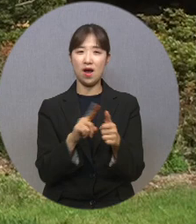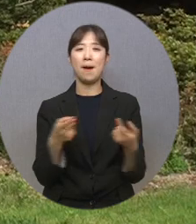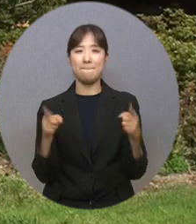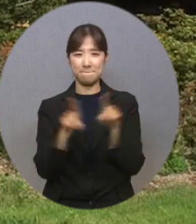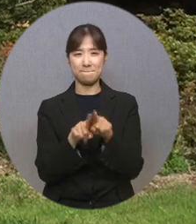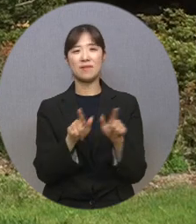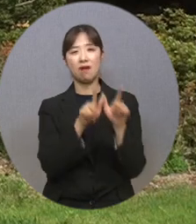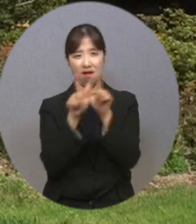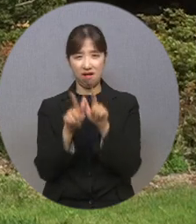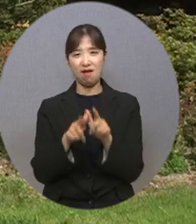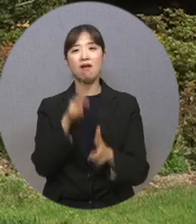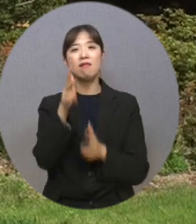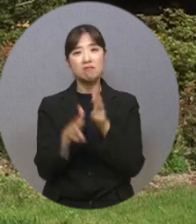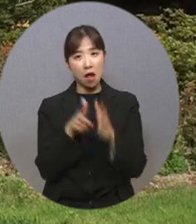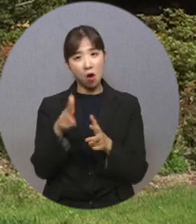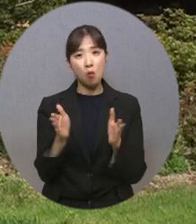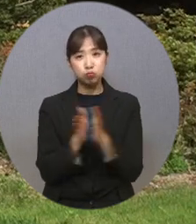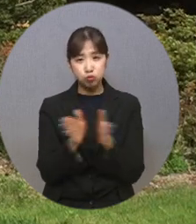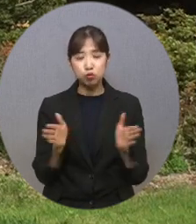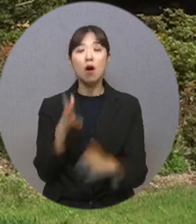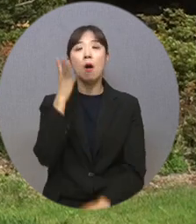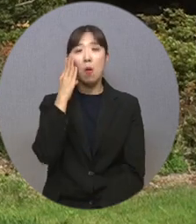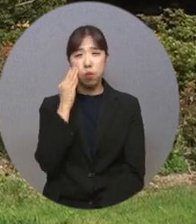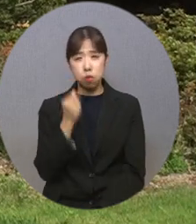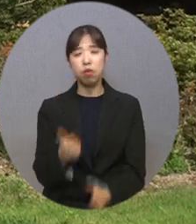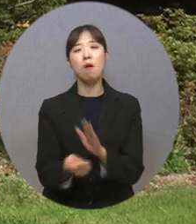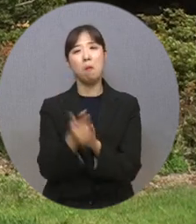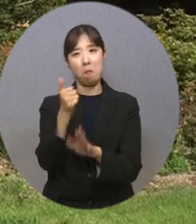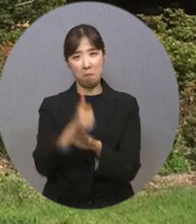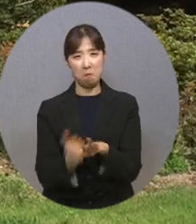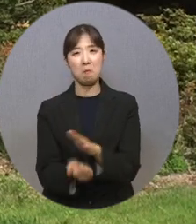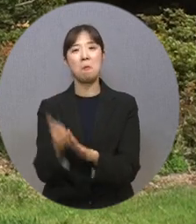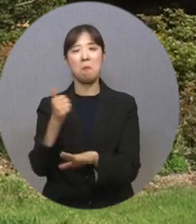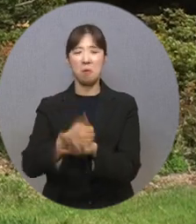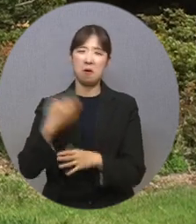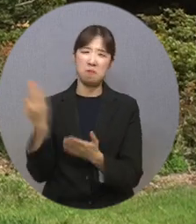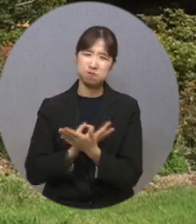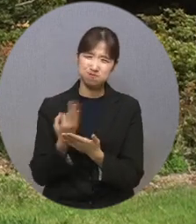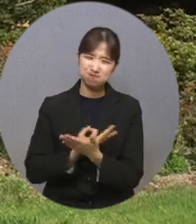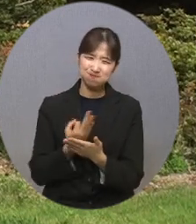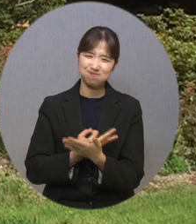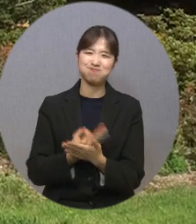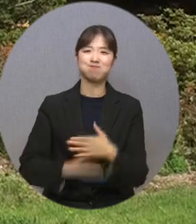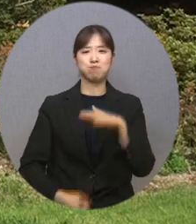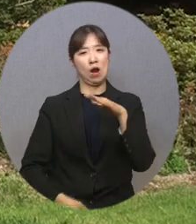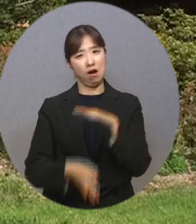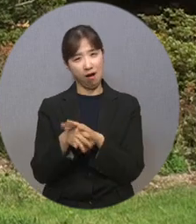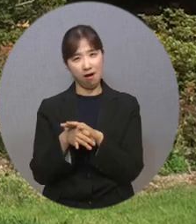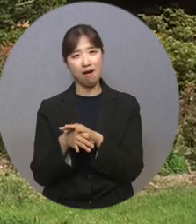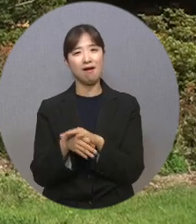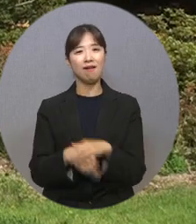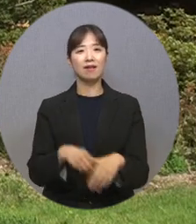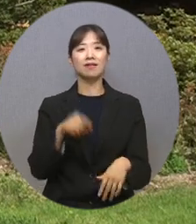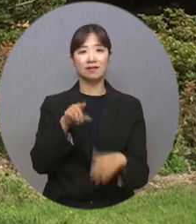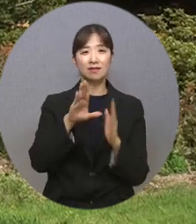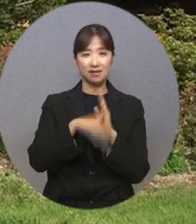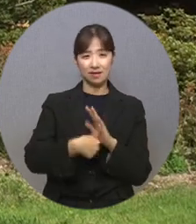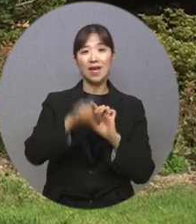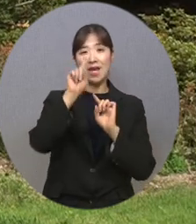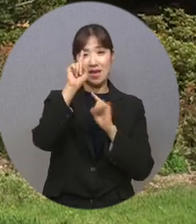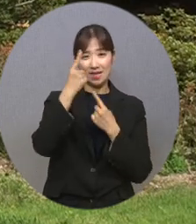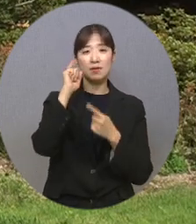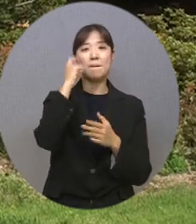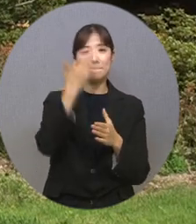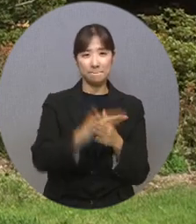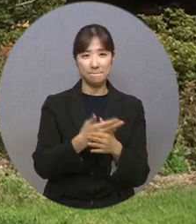사업을 시작하는데 하는 것마다 참 잘 됩니다. 그래서 많은 돈을 벌었고 그 당시에 이승만, 호남 이승만